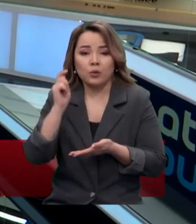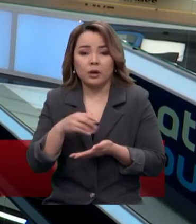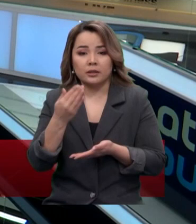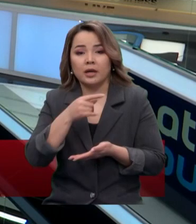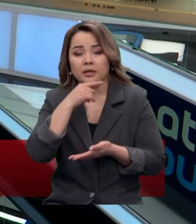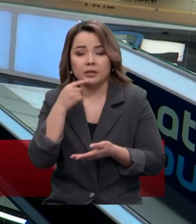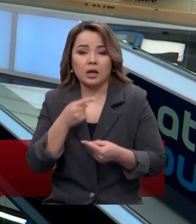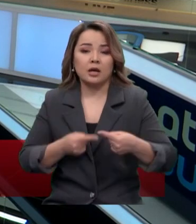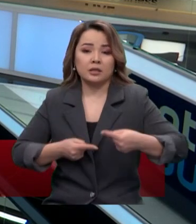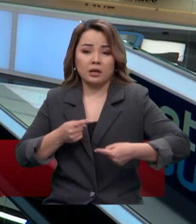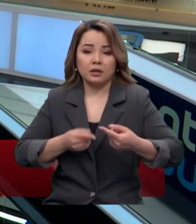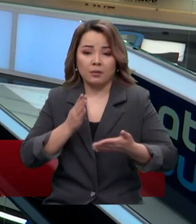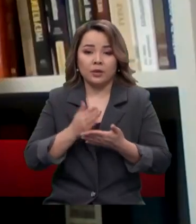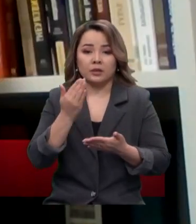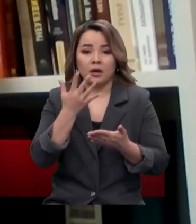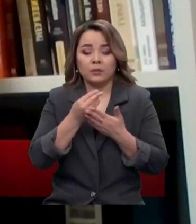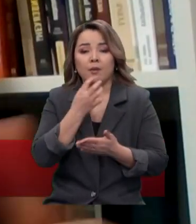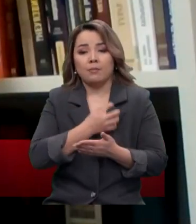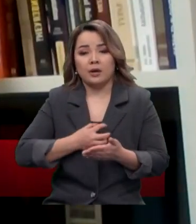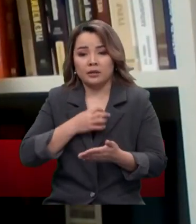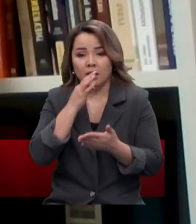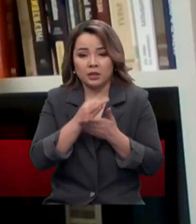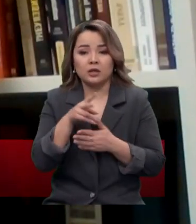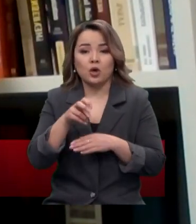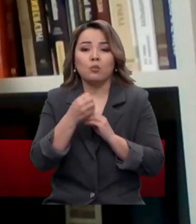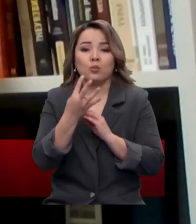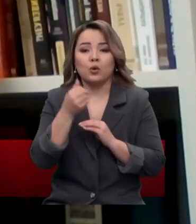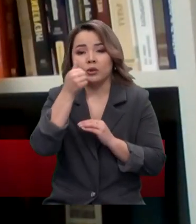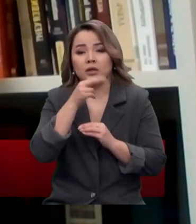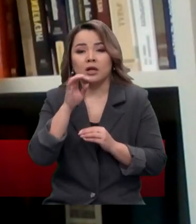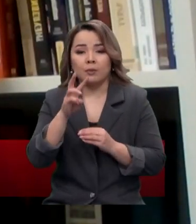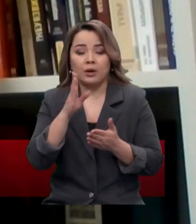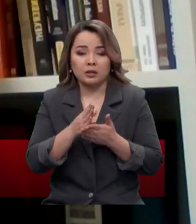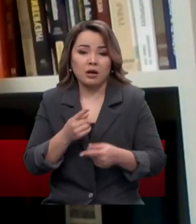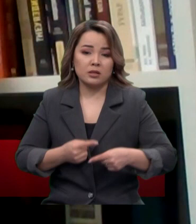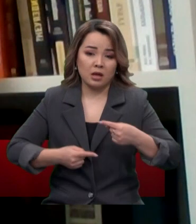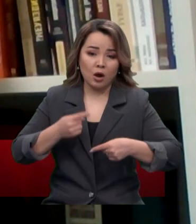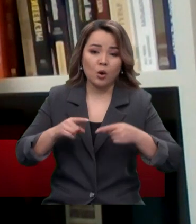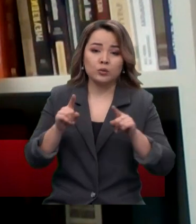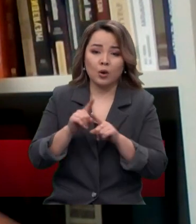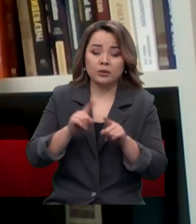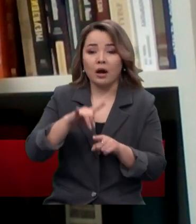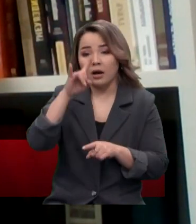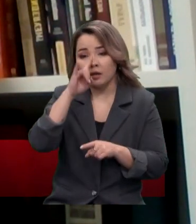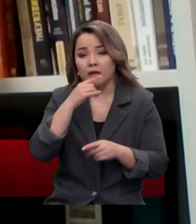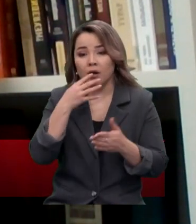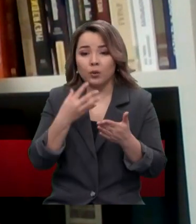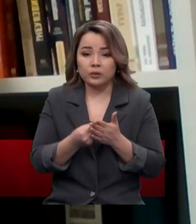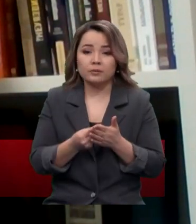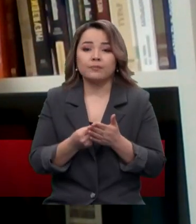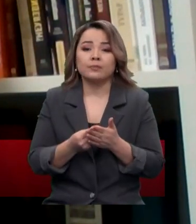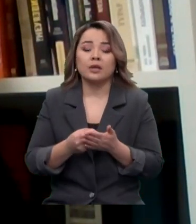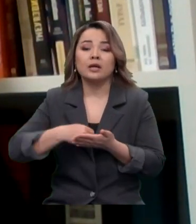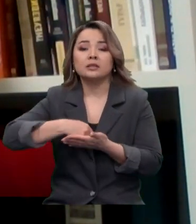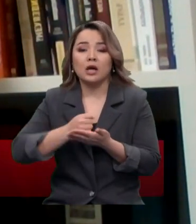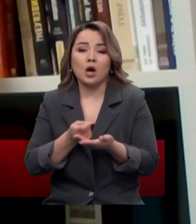арасында конфликтіде өте маңызды. Себебі біз 2014 жылы Қырымға байланысты дауда да Қазақстан өзінің